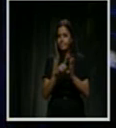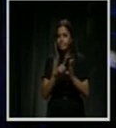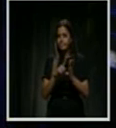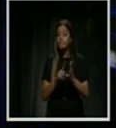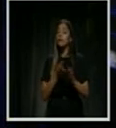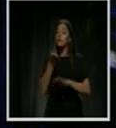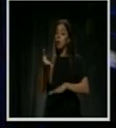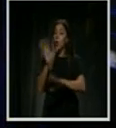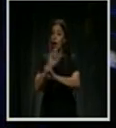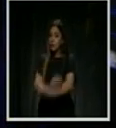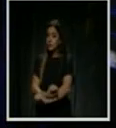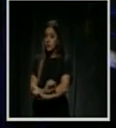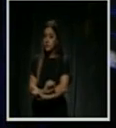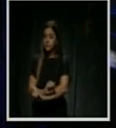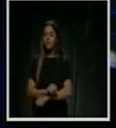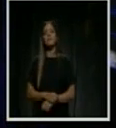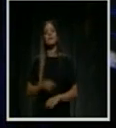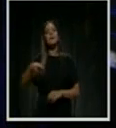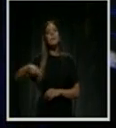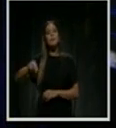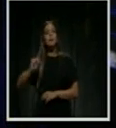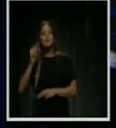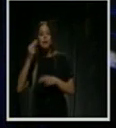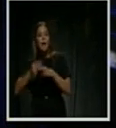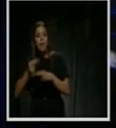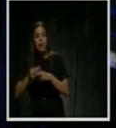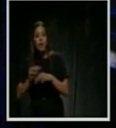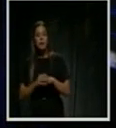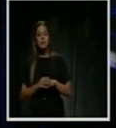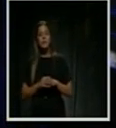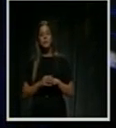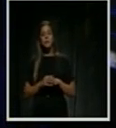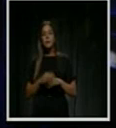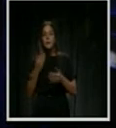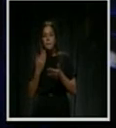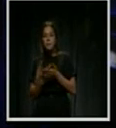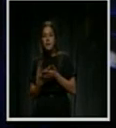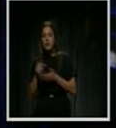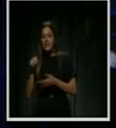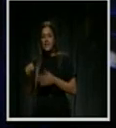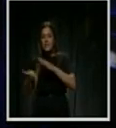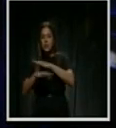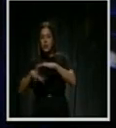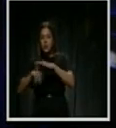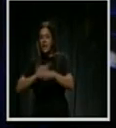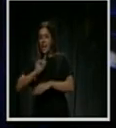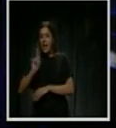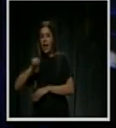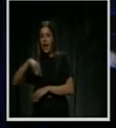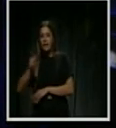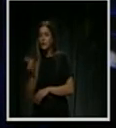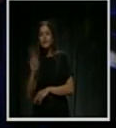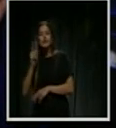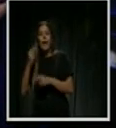marru priġunerija. X'għamel il-Partit Nazzjonalista biex jirriforma biex sitwazzjoni bħal dik jevita li terġa'